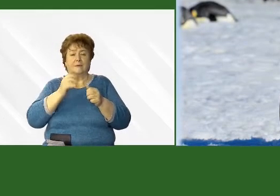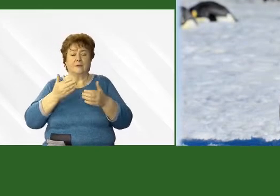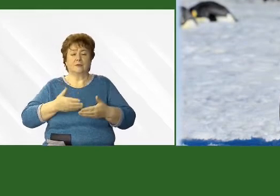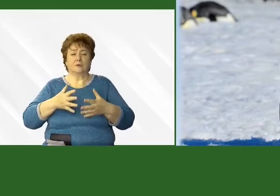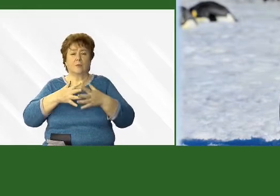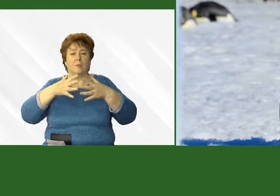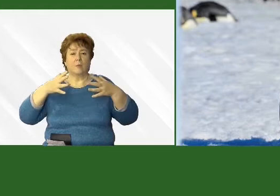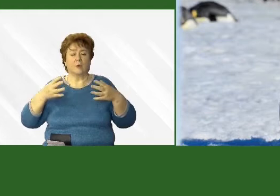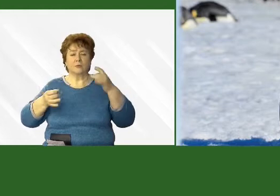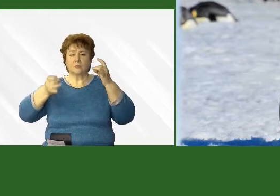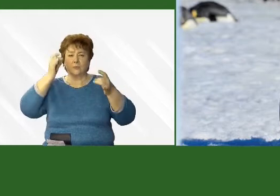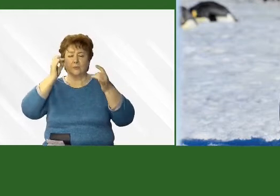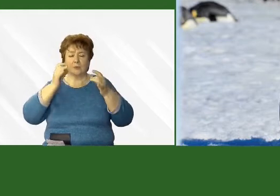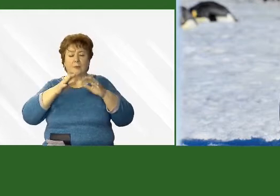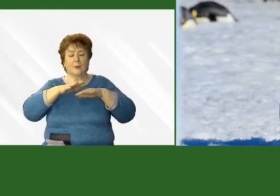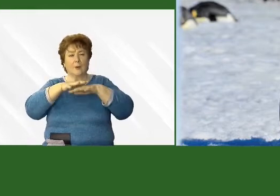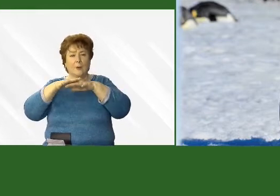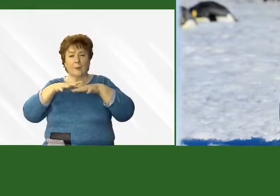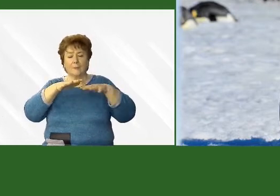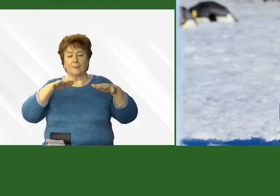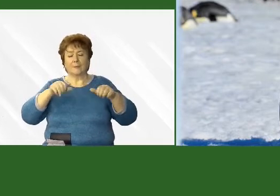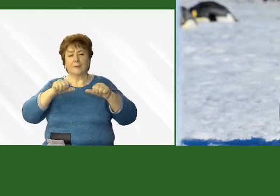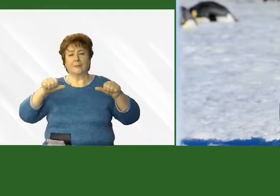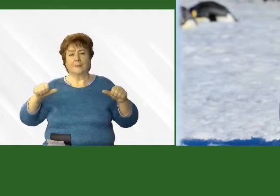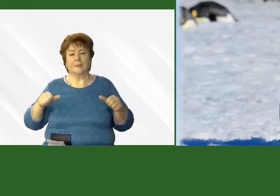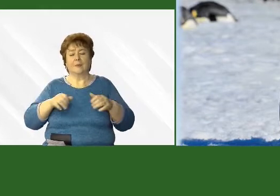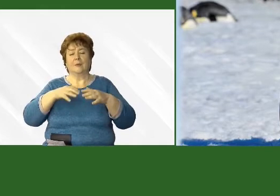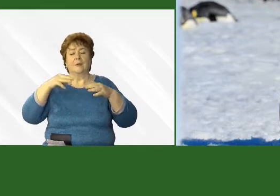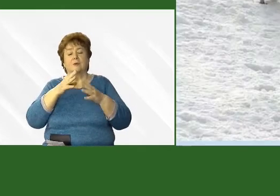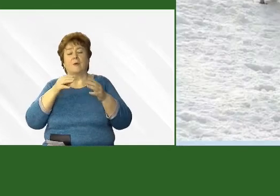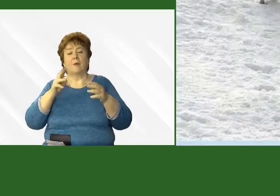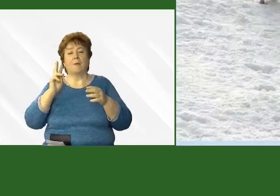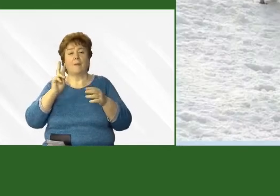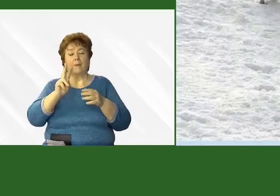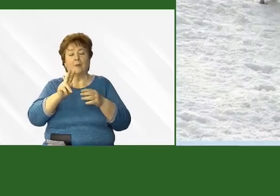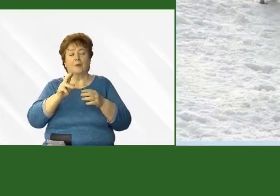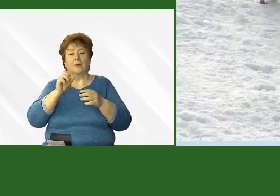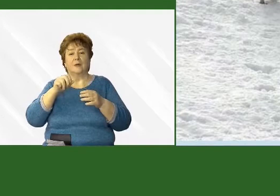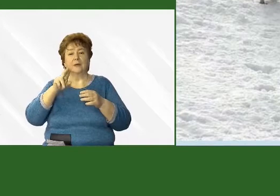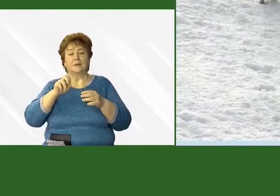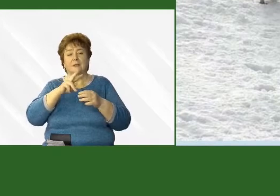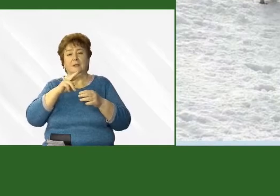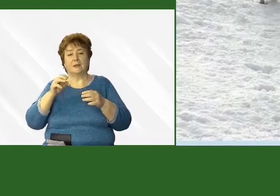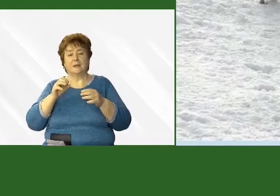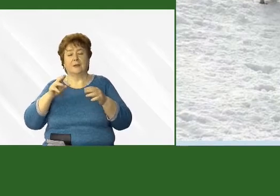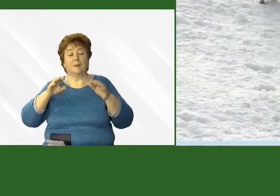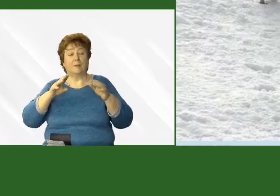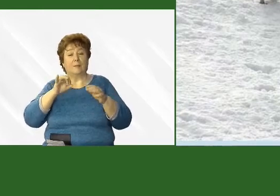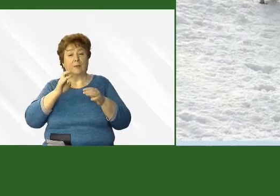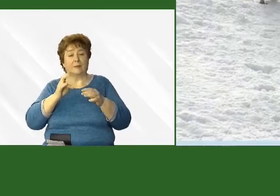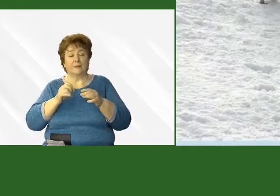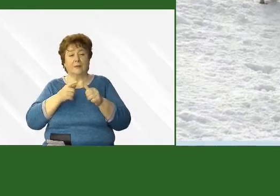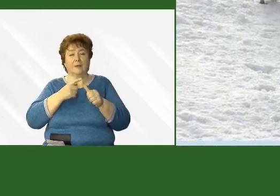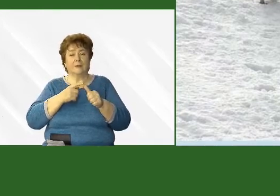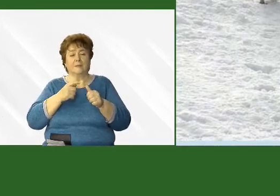живут большими шумными колониями в несколько десятков тысяч пар. Пингвин Адели, название вида, восходит к